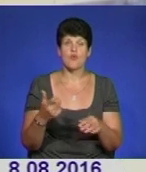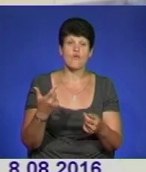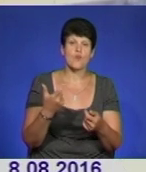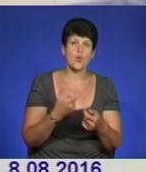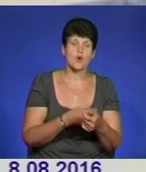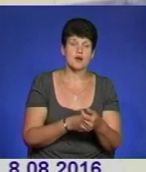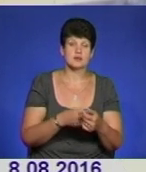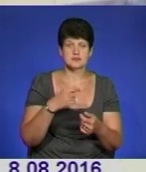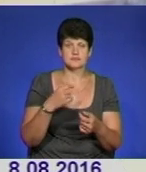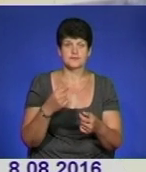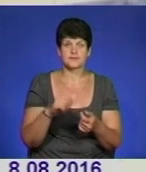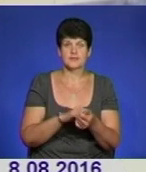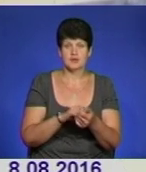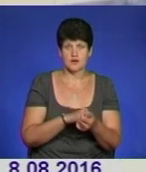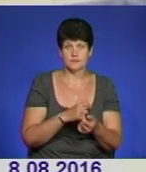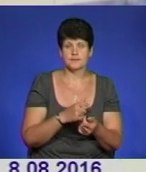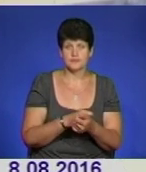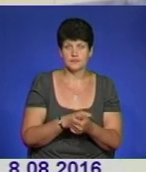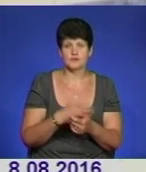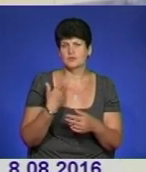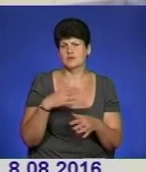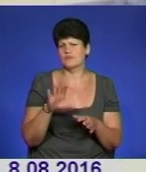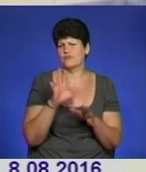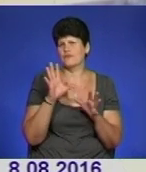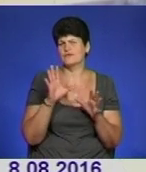або наркотика прибуть, що їм то що